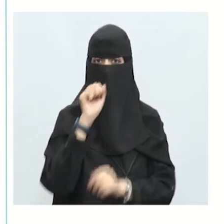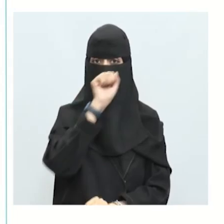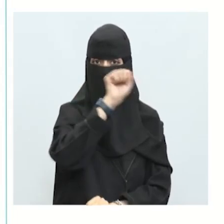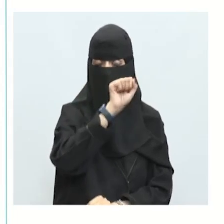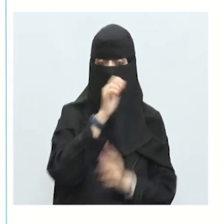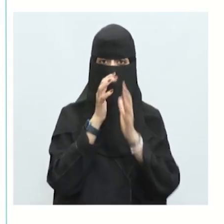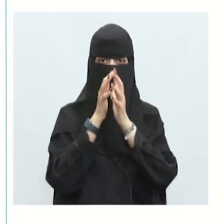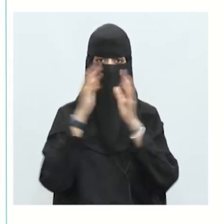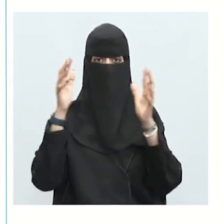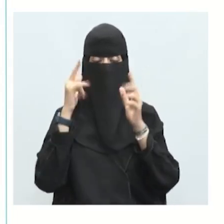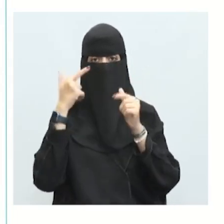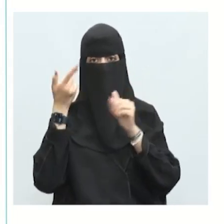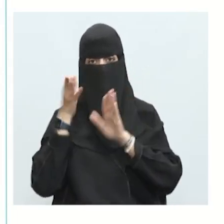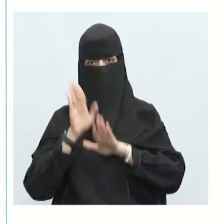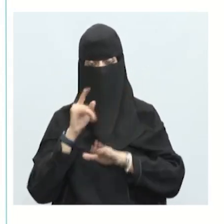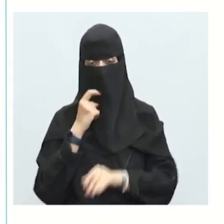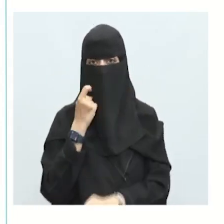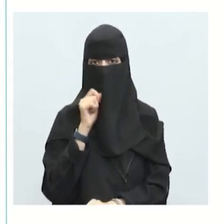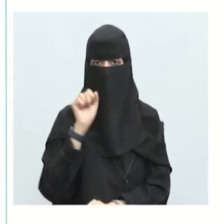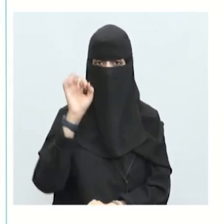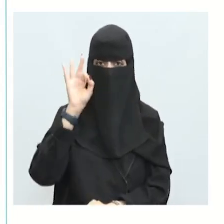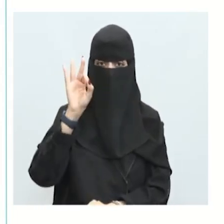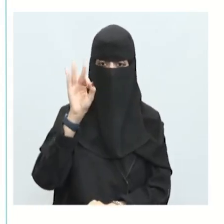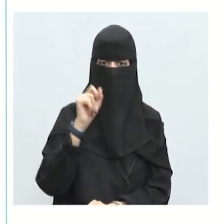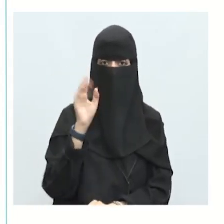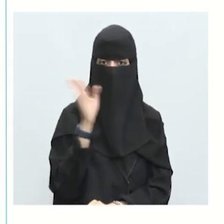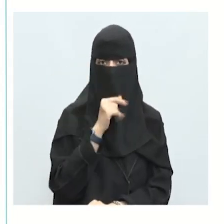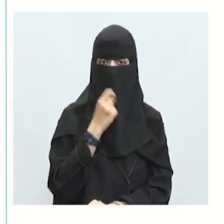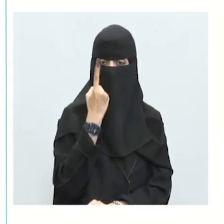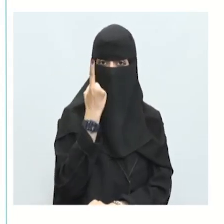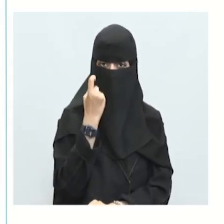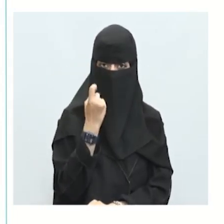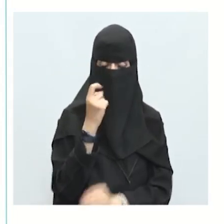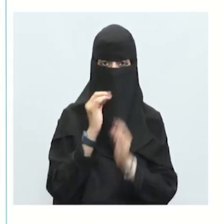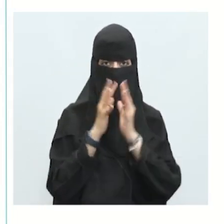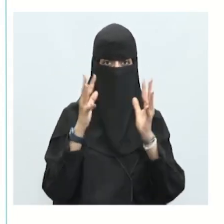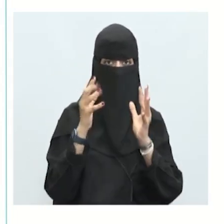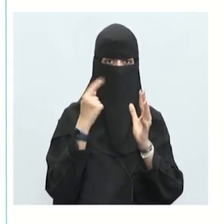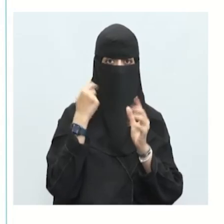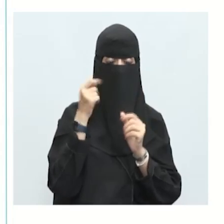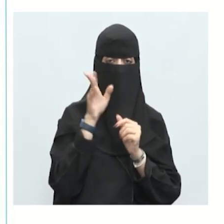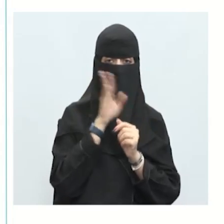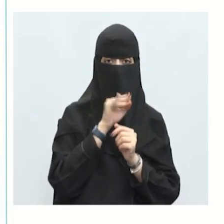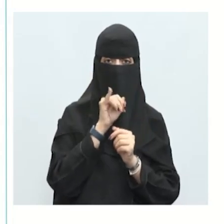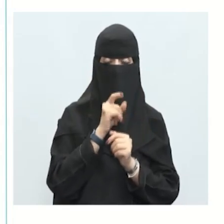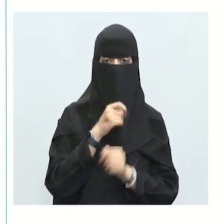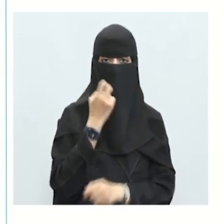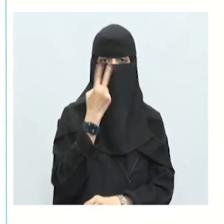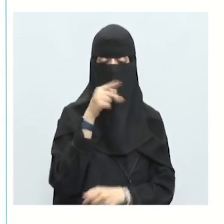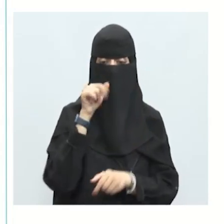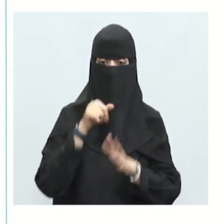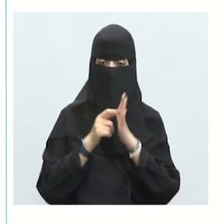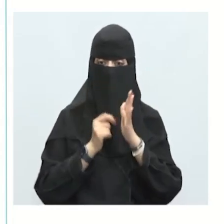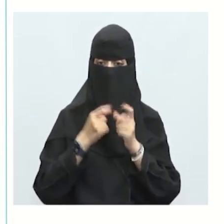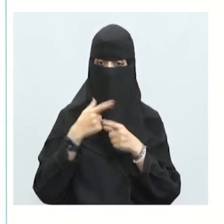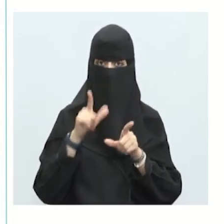نقول هل ال 100 هي اكبر من ال صواب سيتم تحقق الشرط اذا